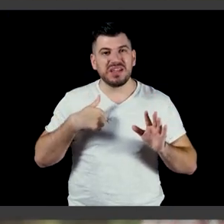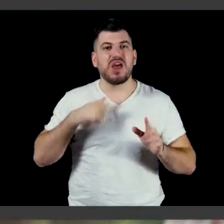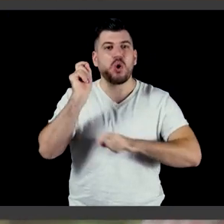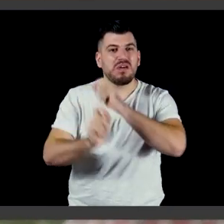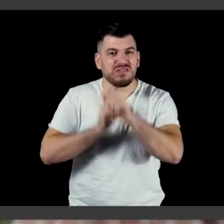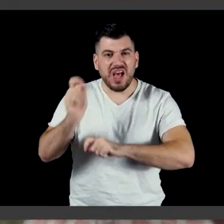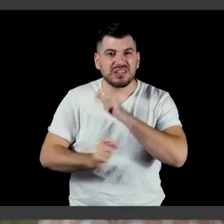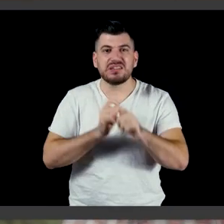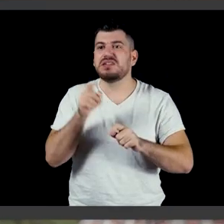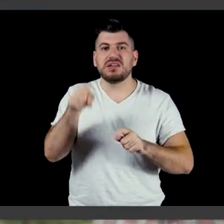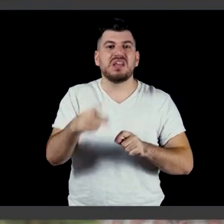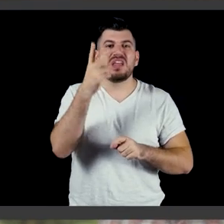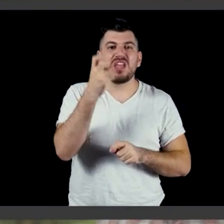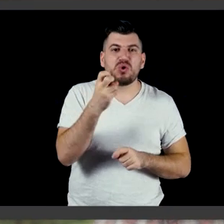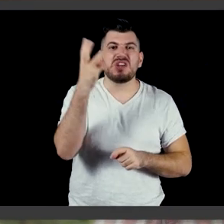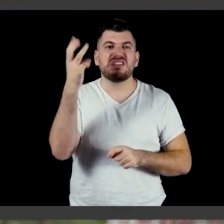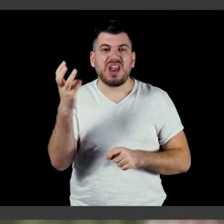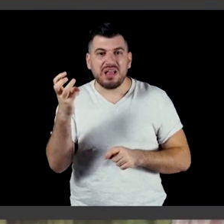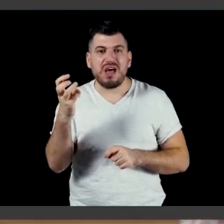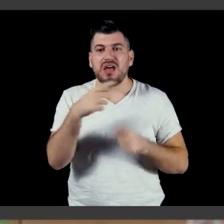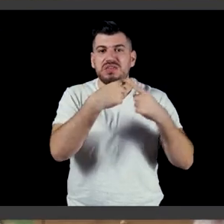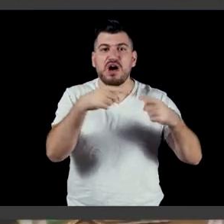τουλάχιστον 20-30, Γιάννη.